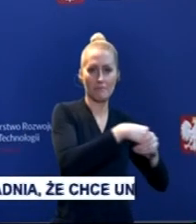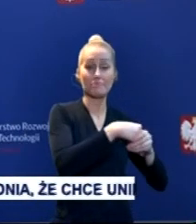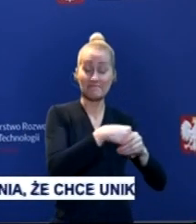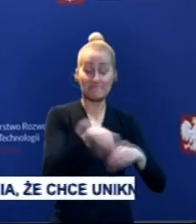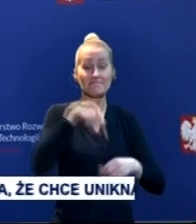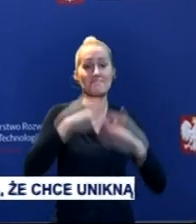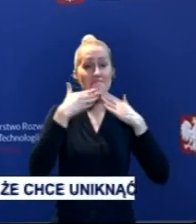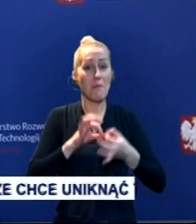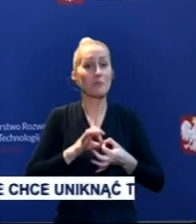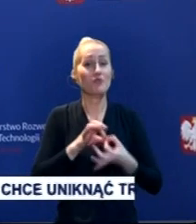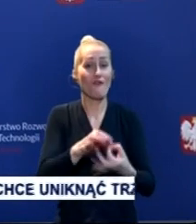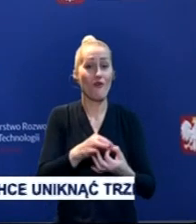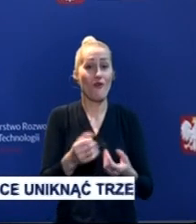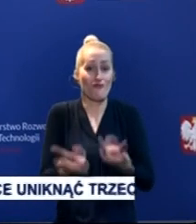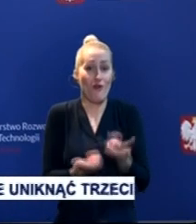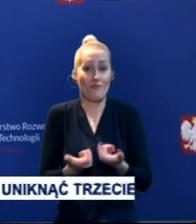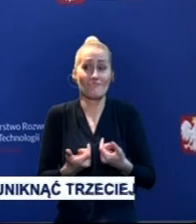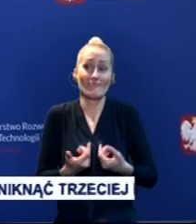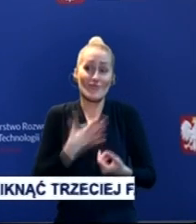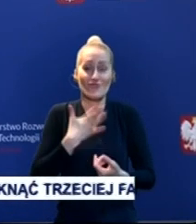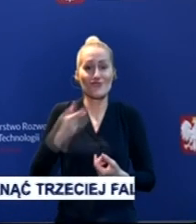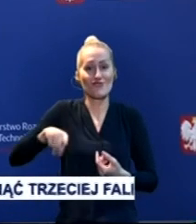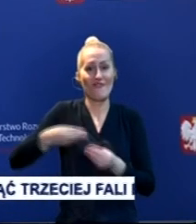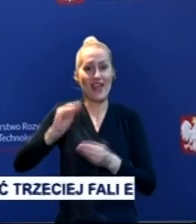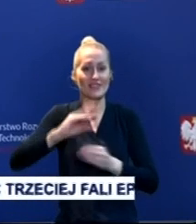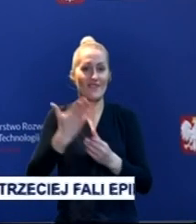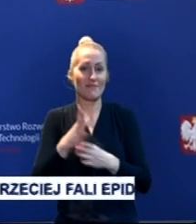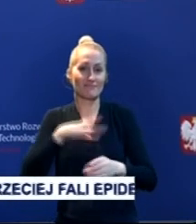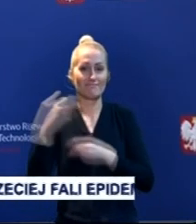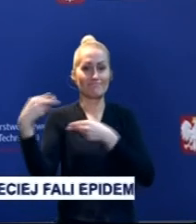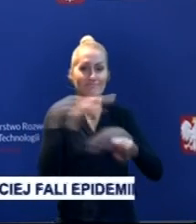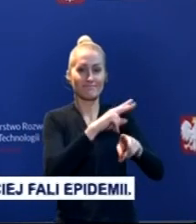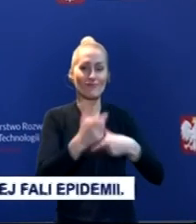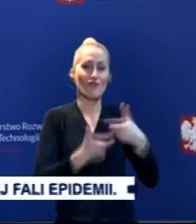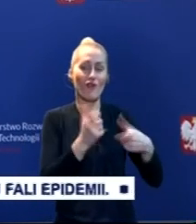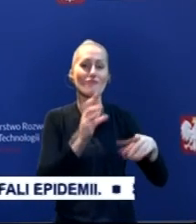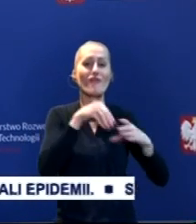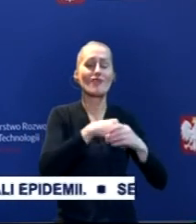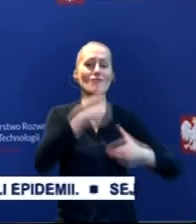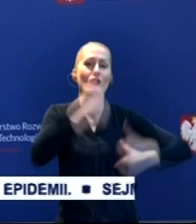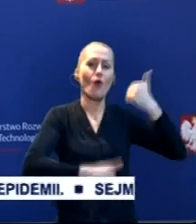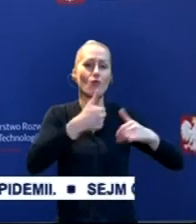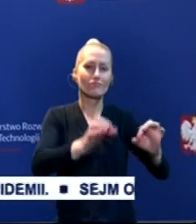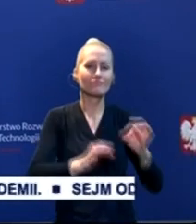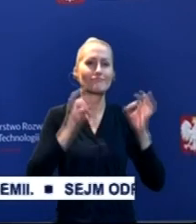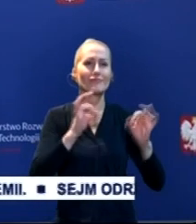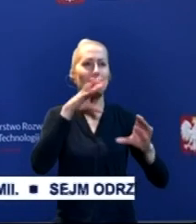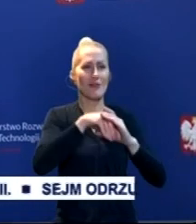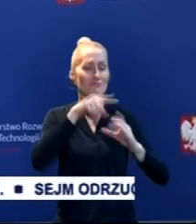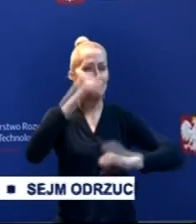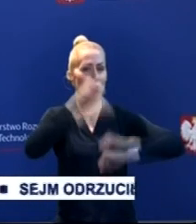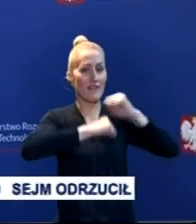tym przewodnikiem więcej firm będzie w stanie uczestniczyć skutecznej, konkurencyjnej w tych